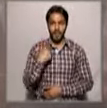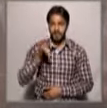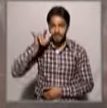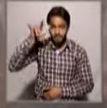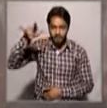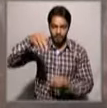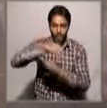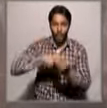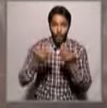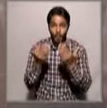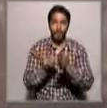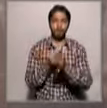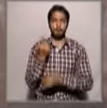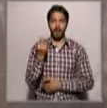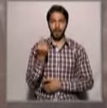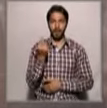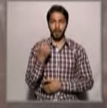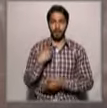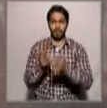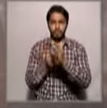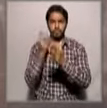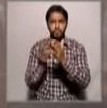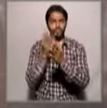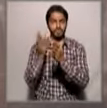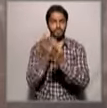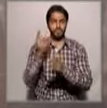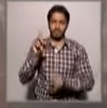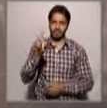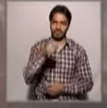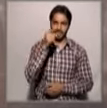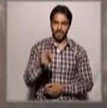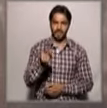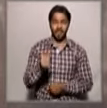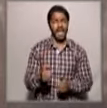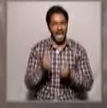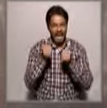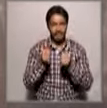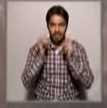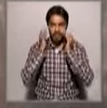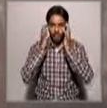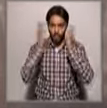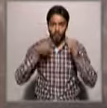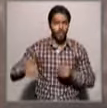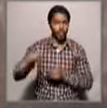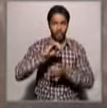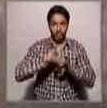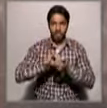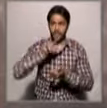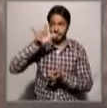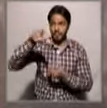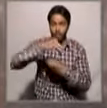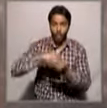كلها للاعتمار عن أمها، وبذلك يتحقق لها الأجر ولأمها الأجر إن شاء الله. لكن إن أرادت أن